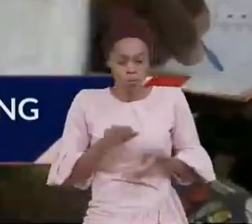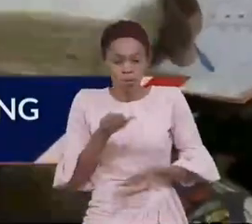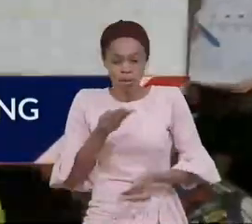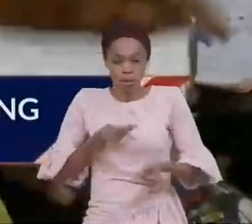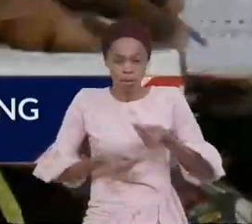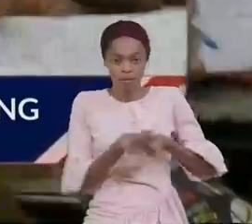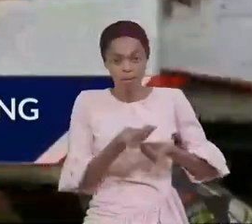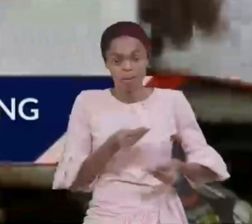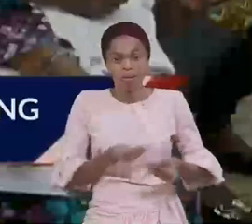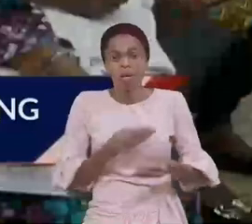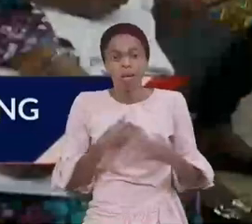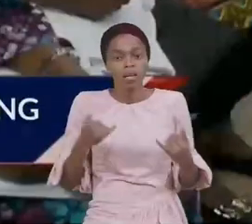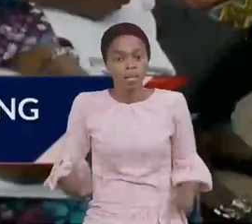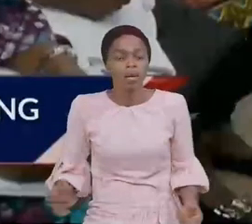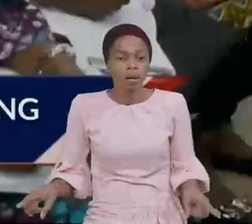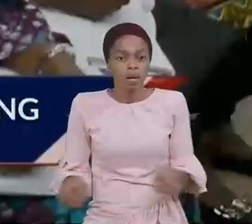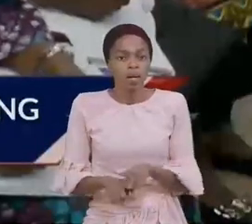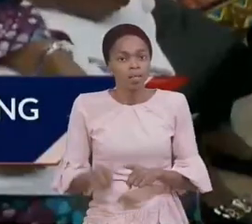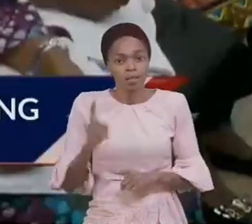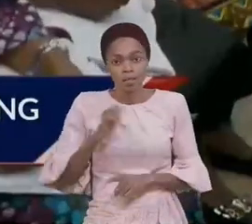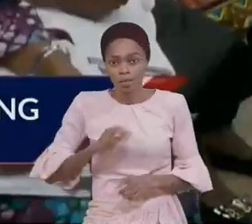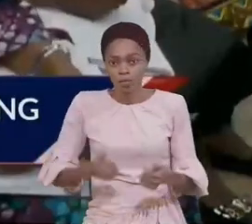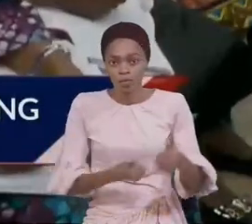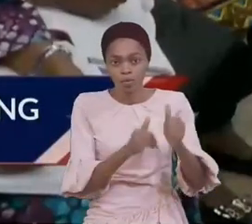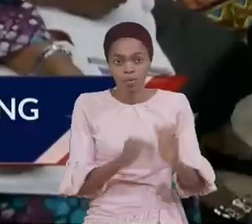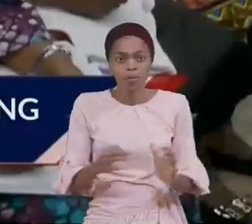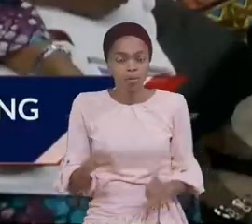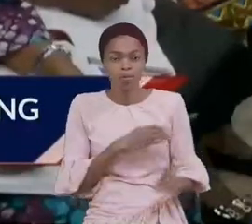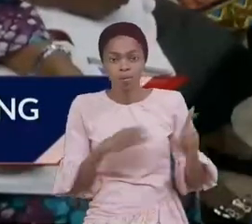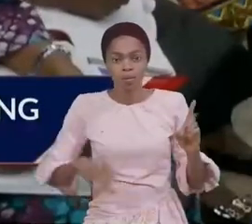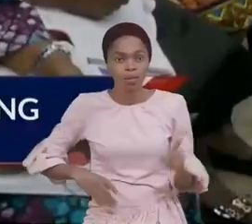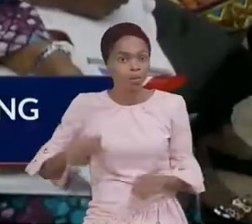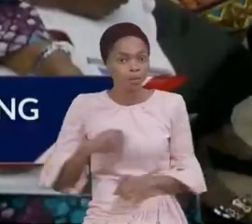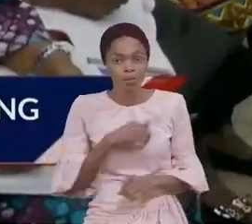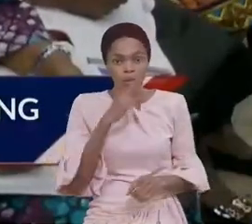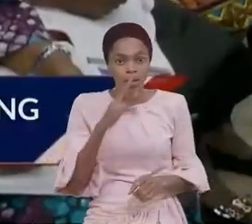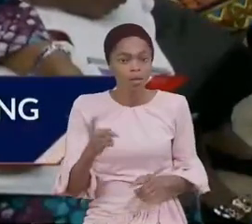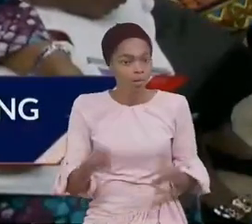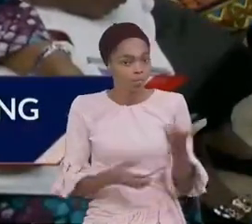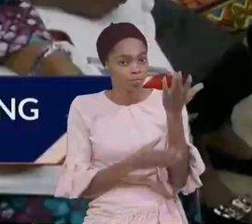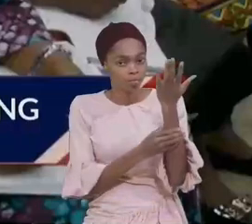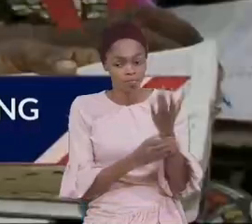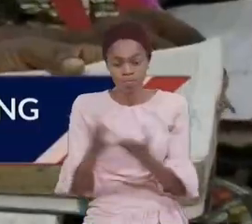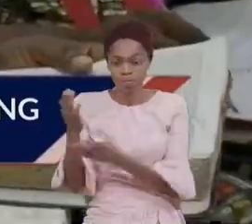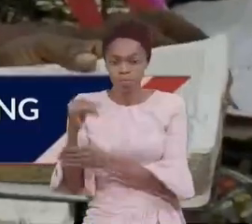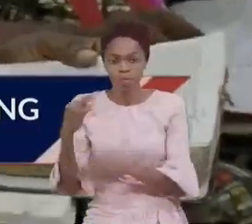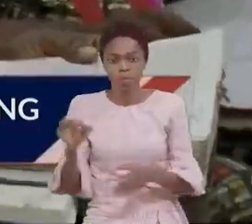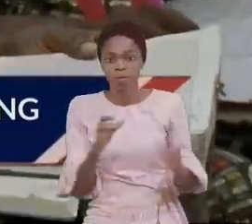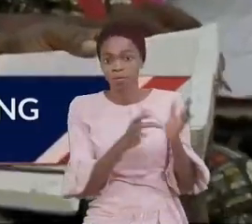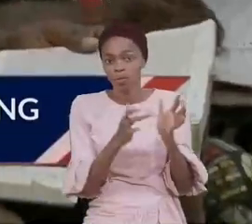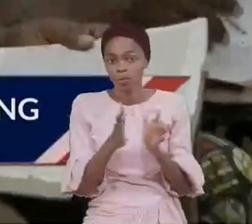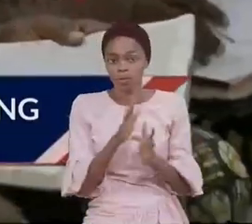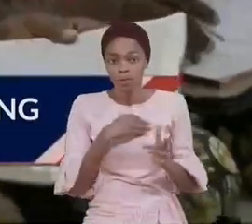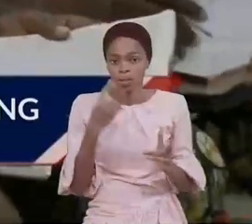Et parce que nous sommes disciples de Christ, les membres du corps de Christ, alors nous sommes les mains de Christ,